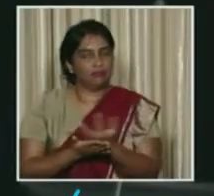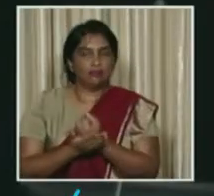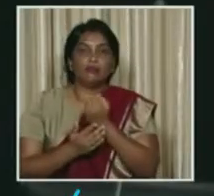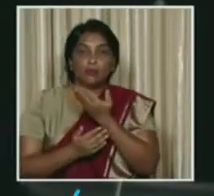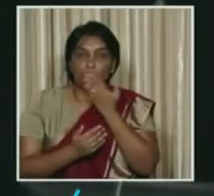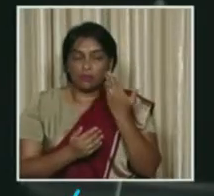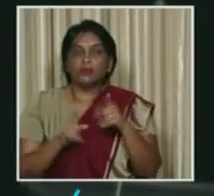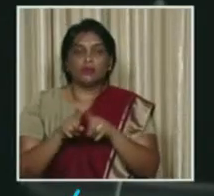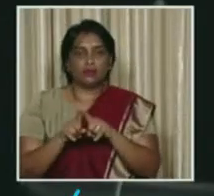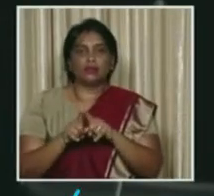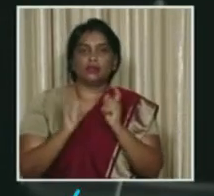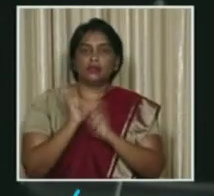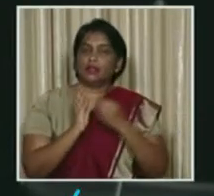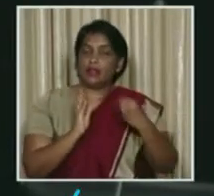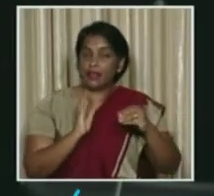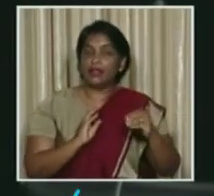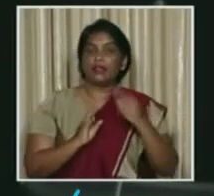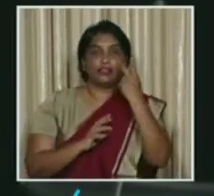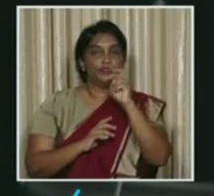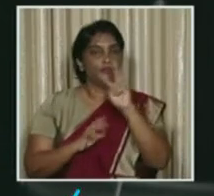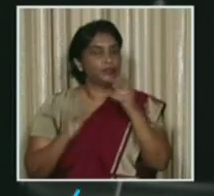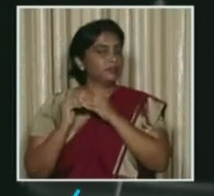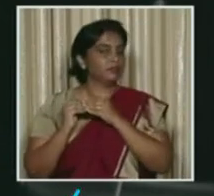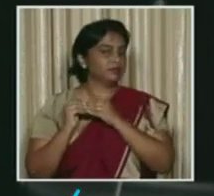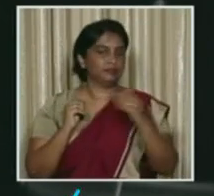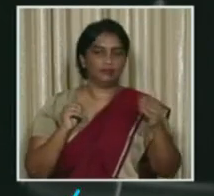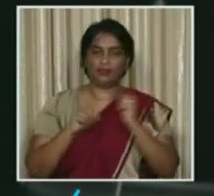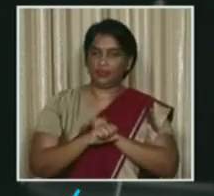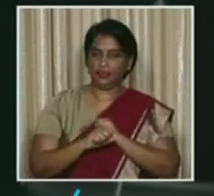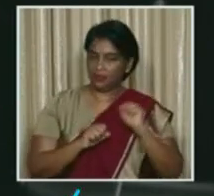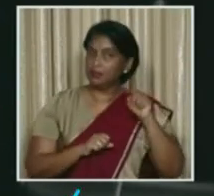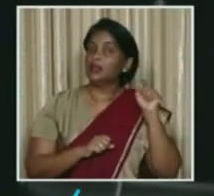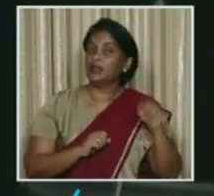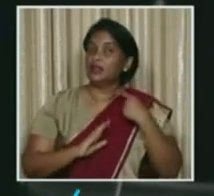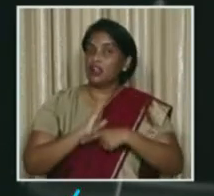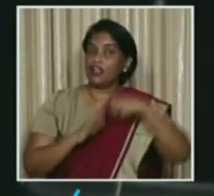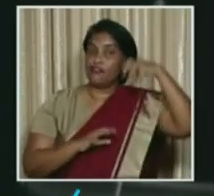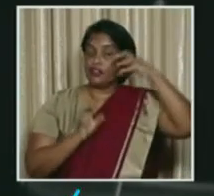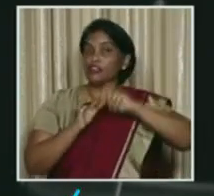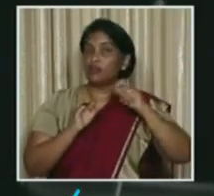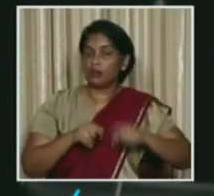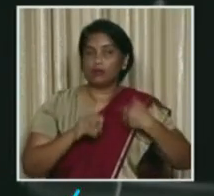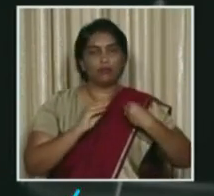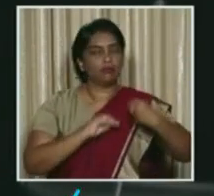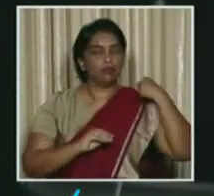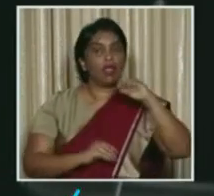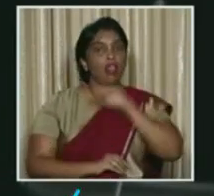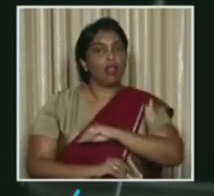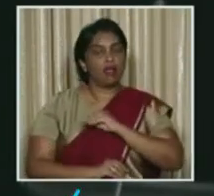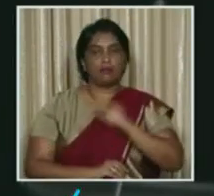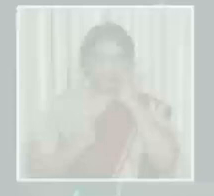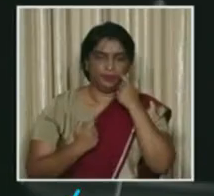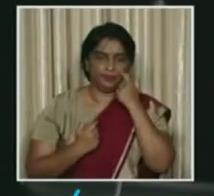පියවාගත හැකි ආකාරයේ ණය ක්‍රමයක් 2022 දක්වාම ක්‍රියාත්මක නොවූ බැවින් ලංකා විදුලිවල වන්නේ මෑත අතීතයේ ලාභ වාර්තා